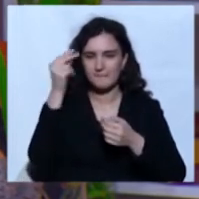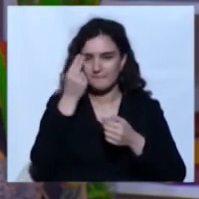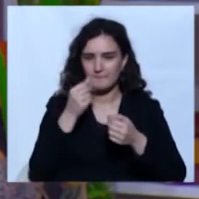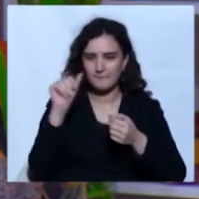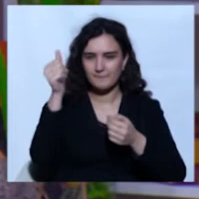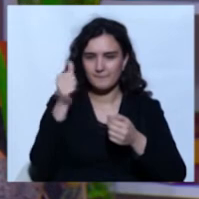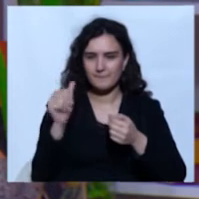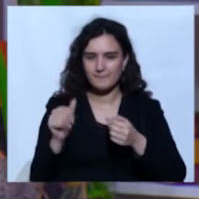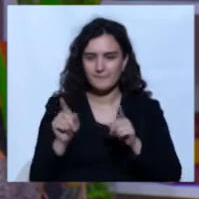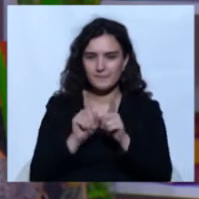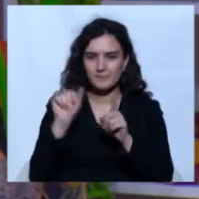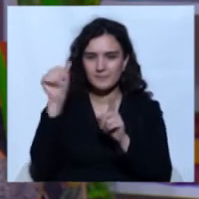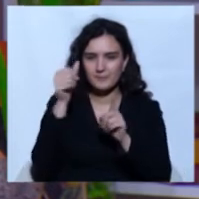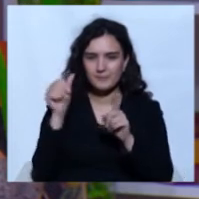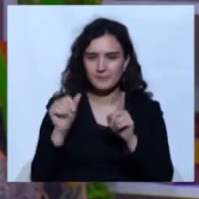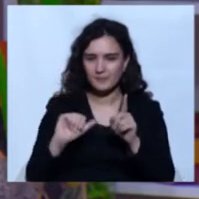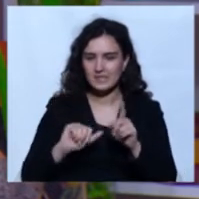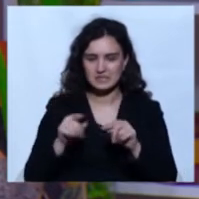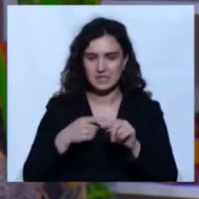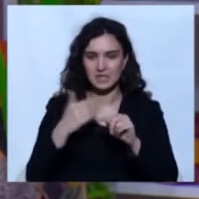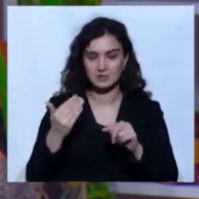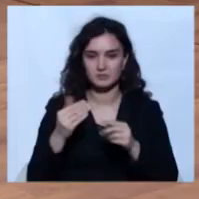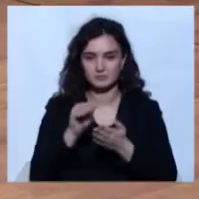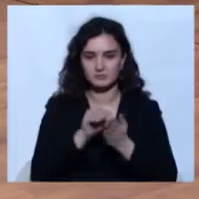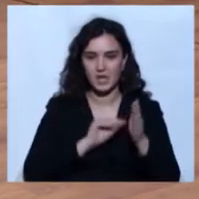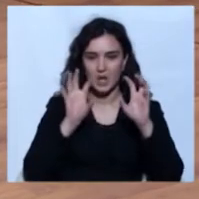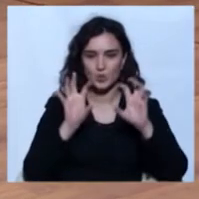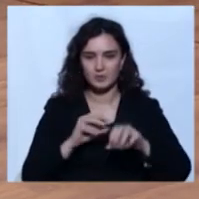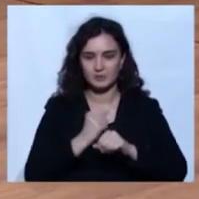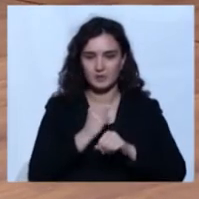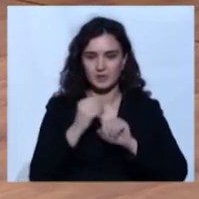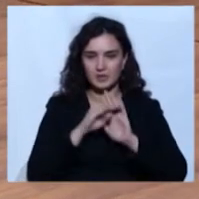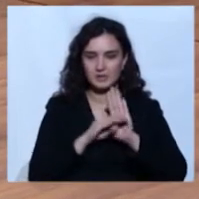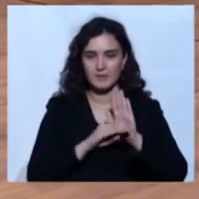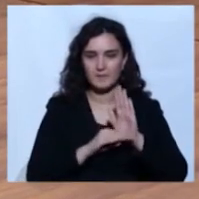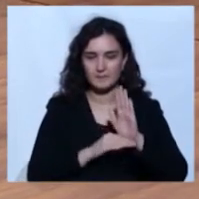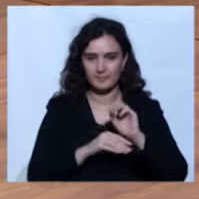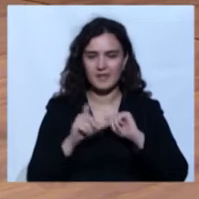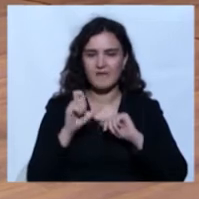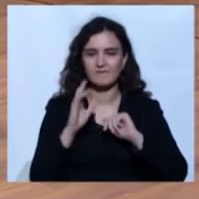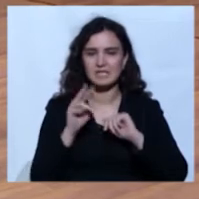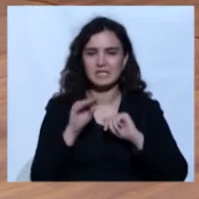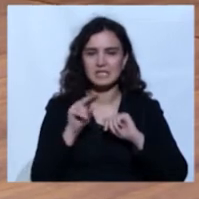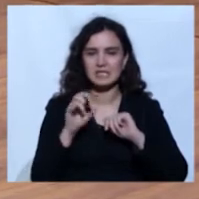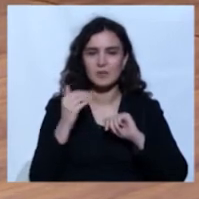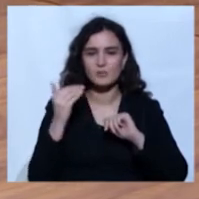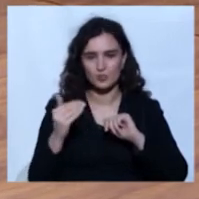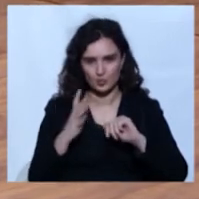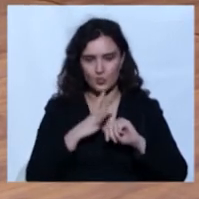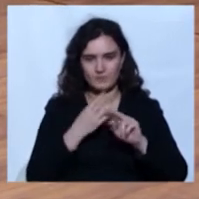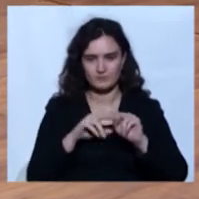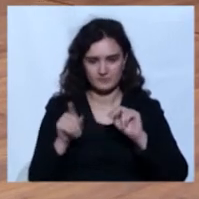რომელშიც ჩამოაყალიბა პერსპექტივის კანონები. ჯერ კიდევ ანტიკურ ხანაში, ევკლიდეს გეომეტრიაში იყო